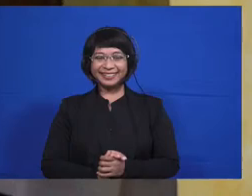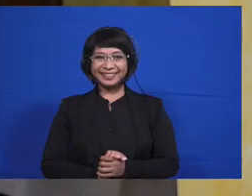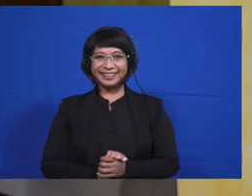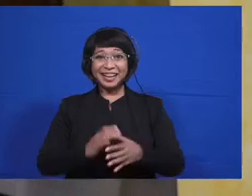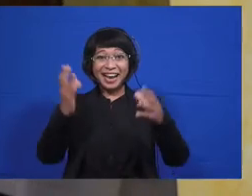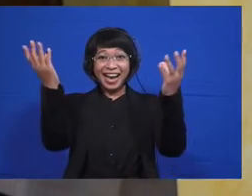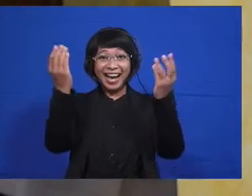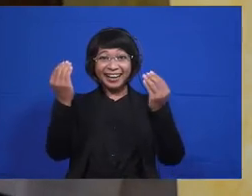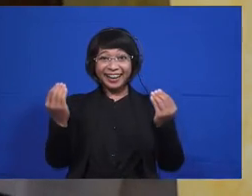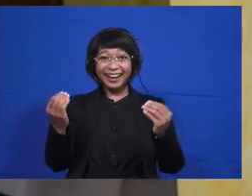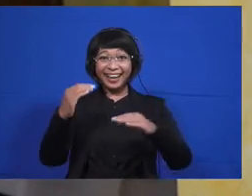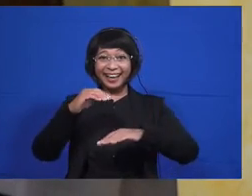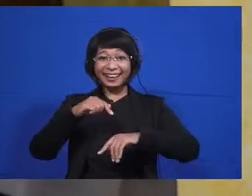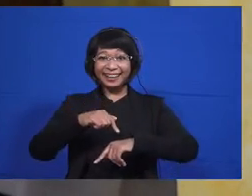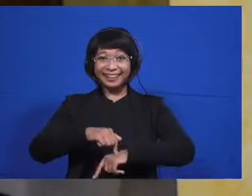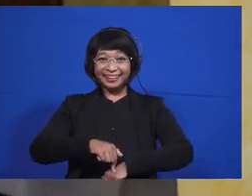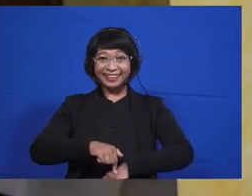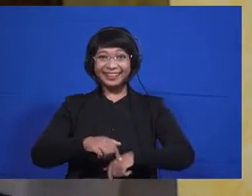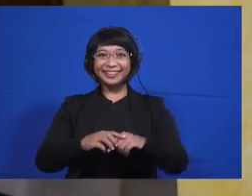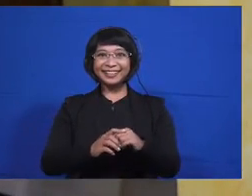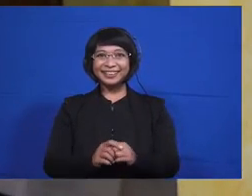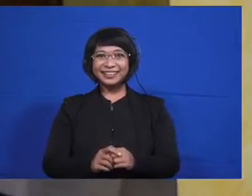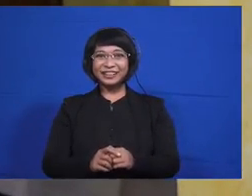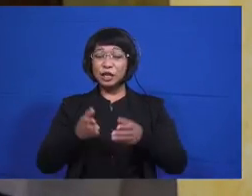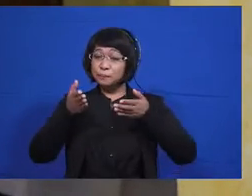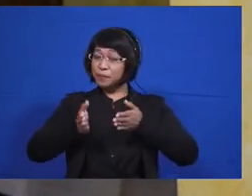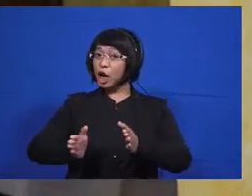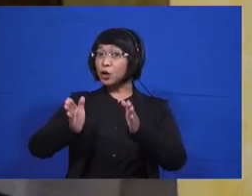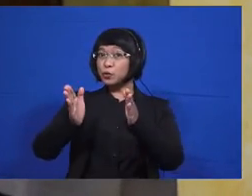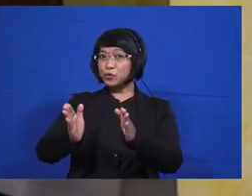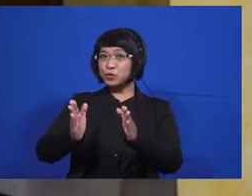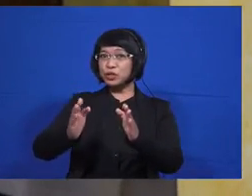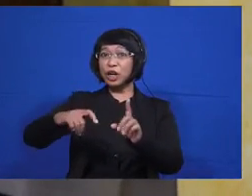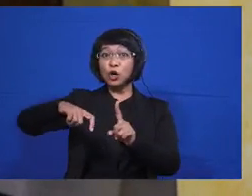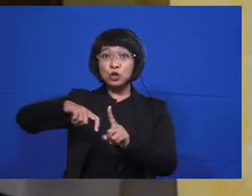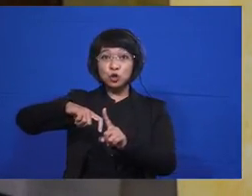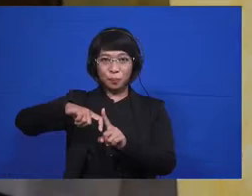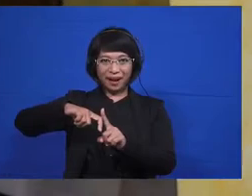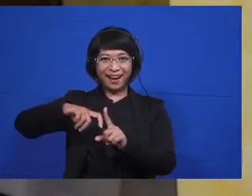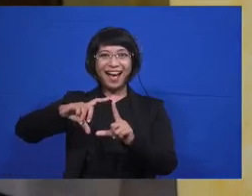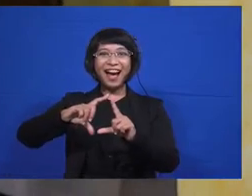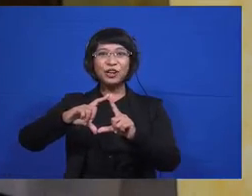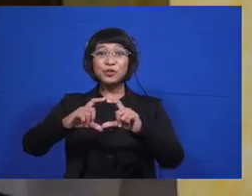ini, secara khusus Keuskupan Agung Semarang